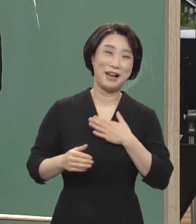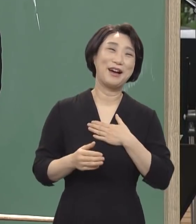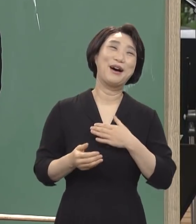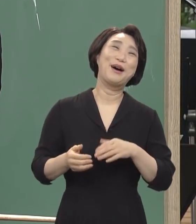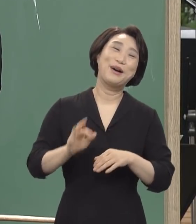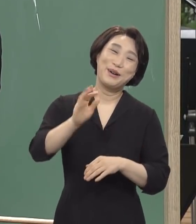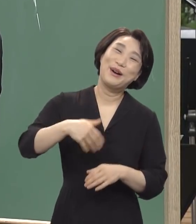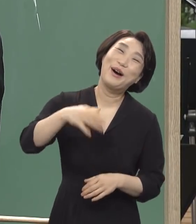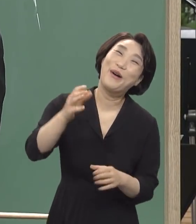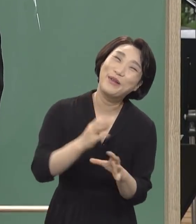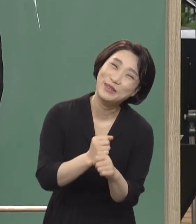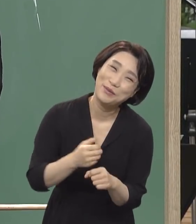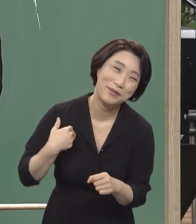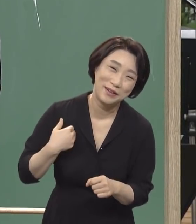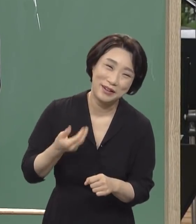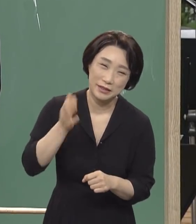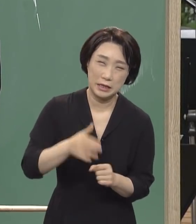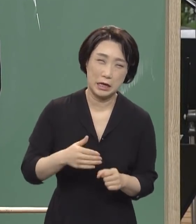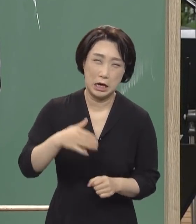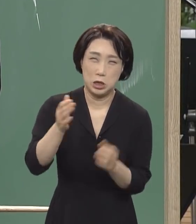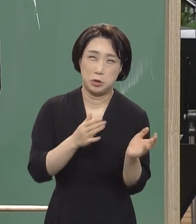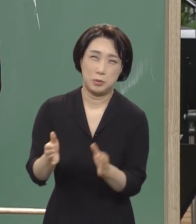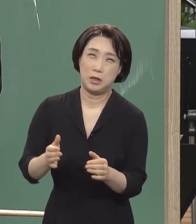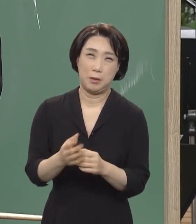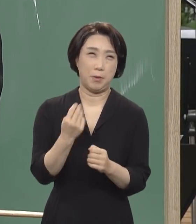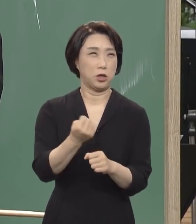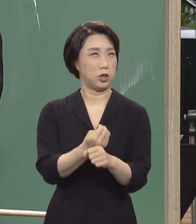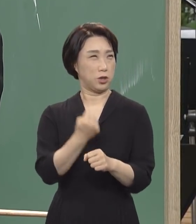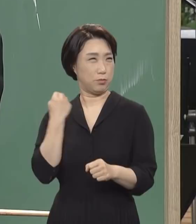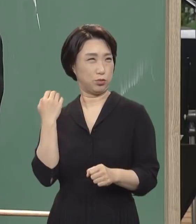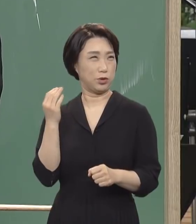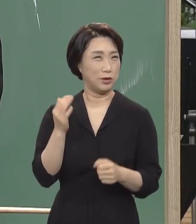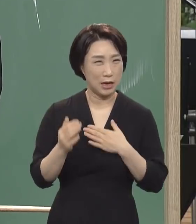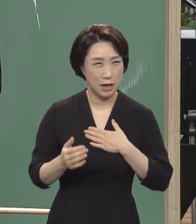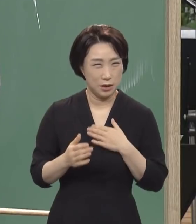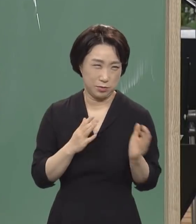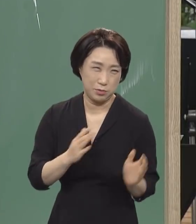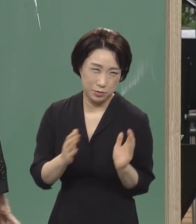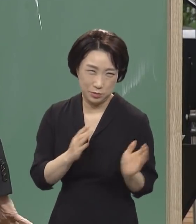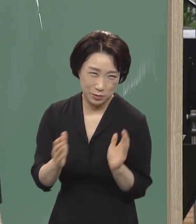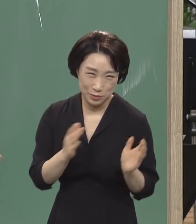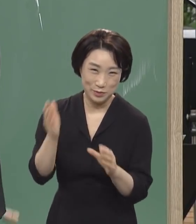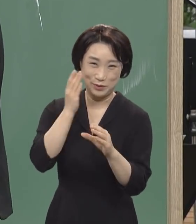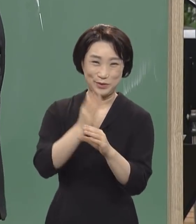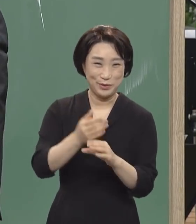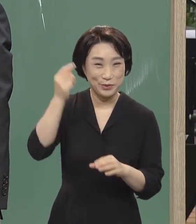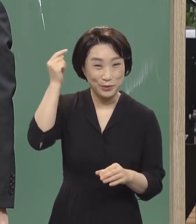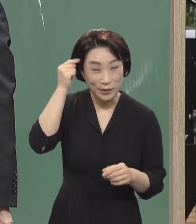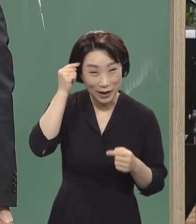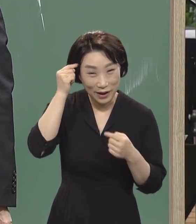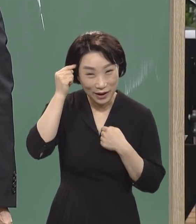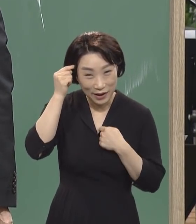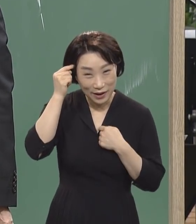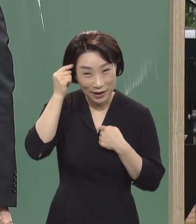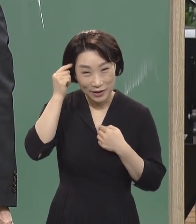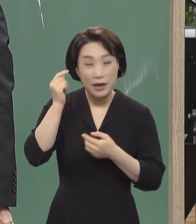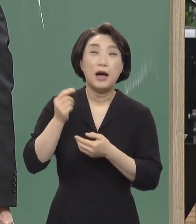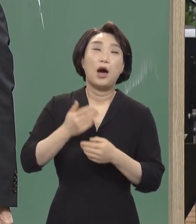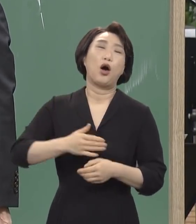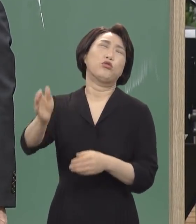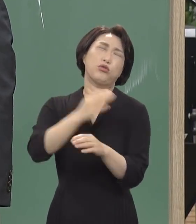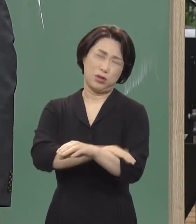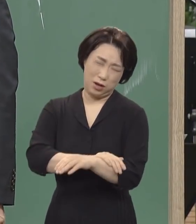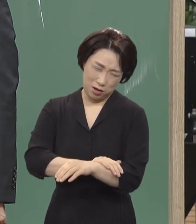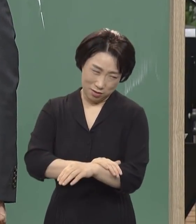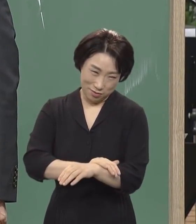철저하게 하고 있어. 몇 년 전부터. 철저하게 하고 있어. 왜? 우리 잘 가야 돼요.